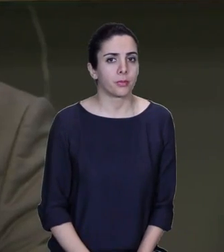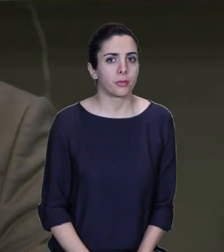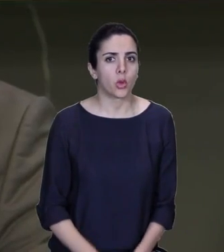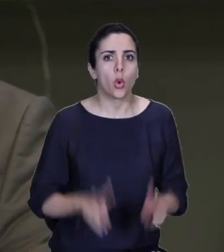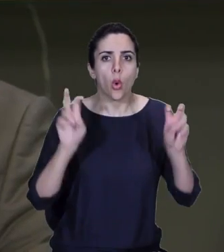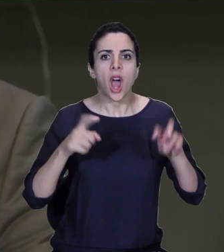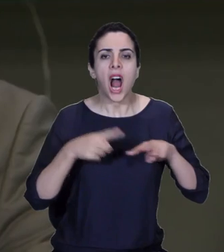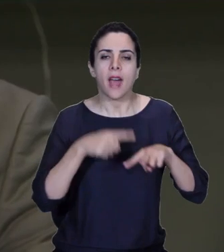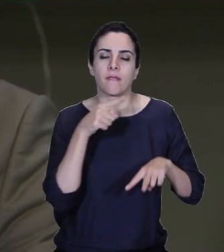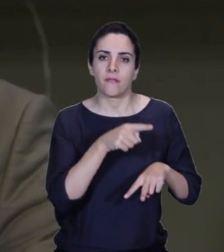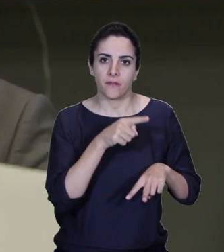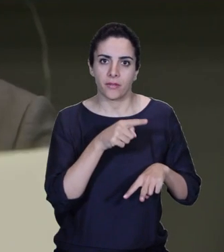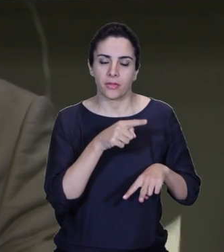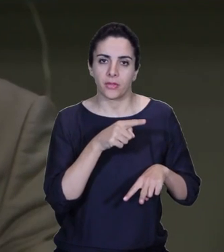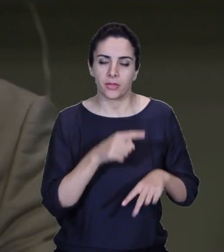Konu Alev'le ilgili.